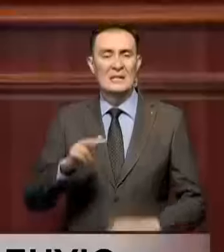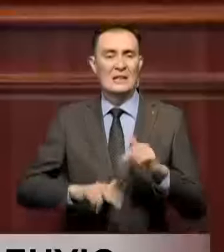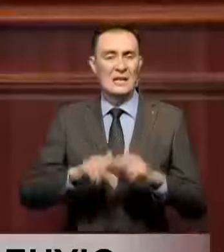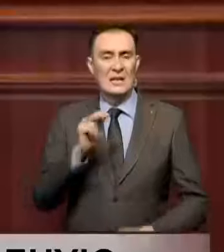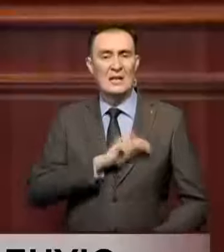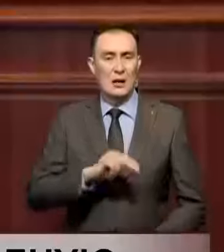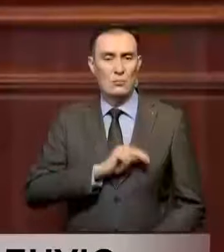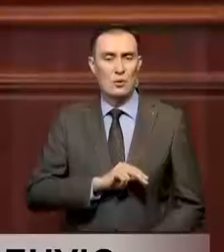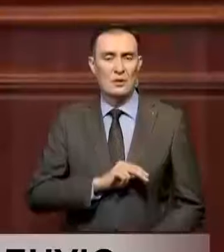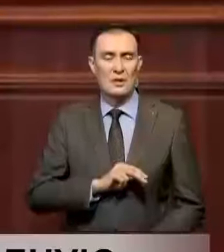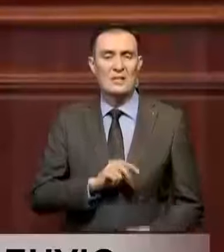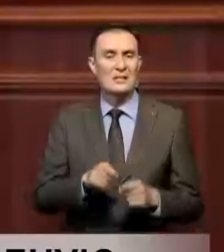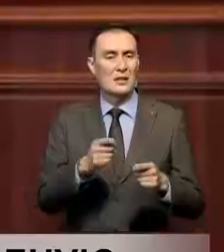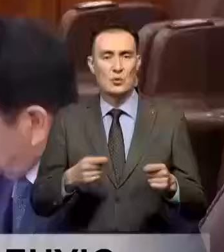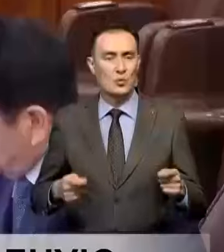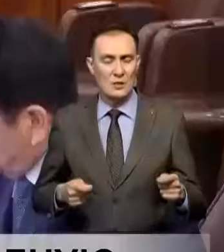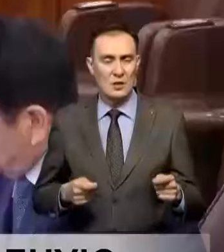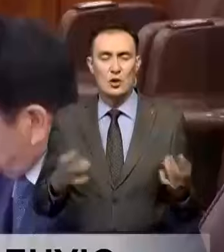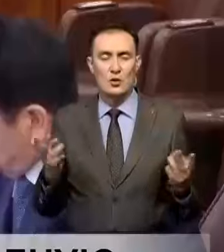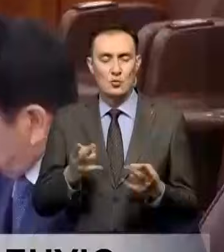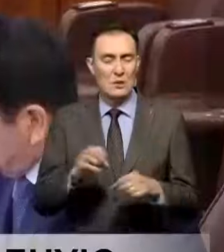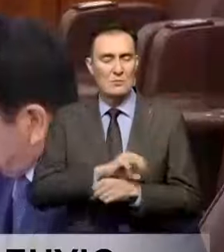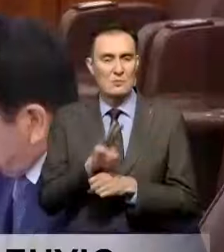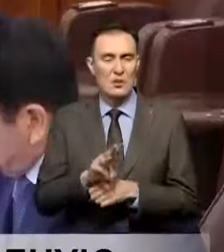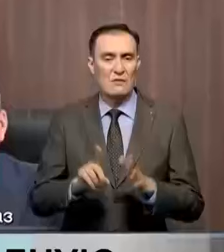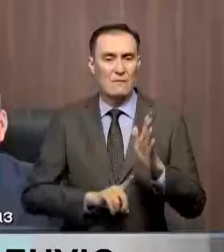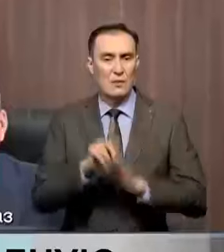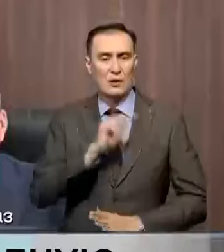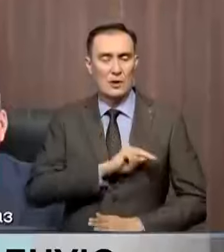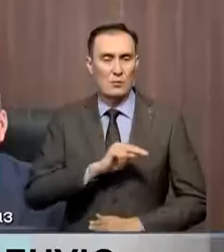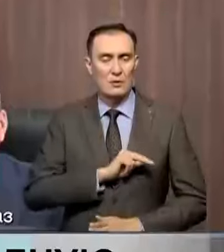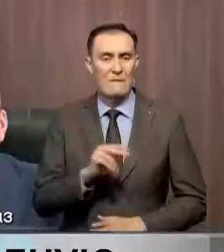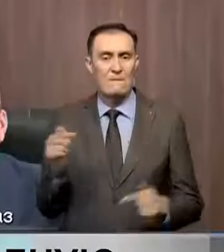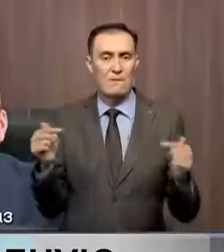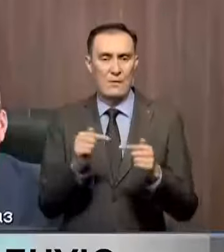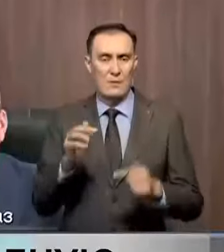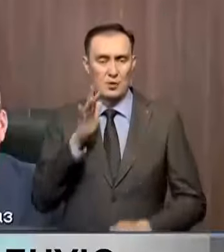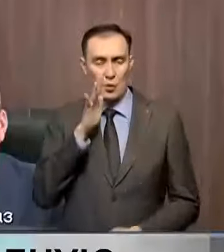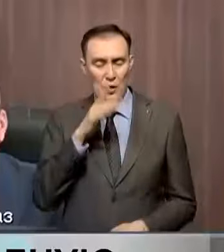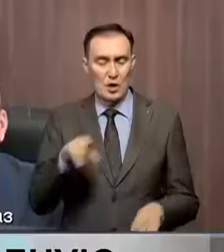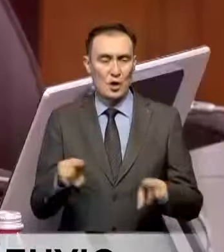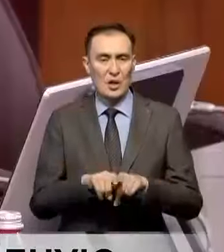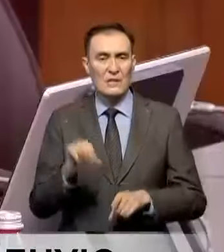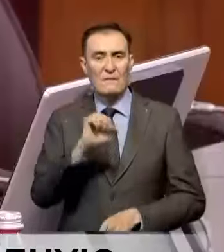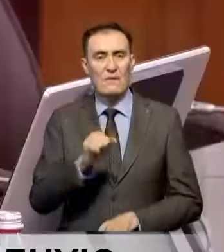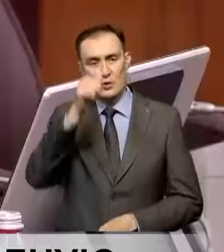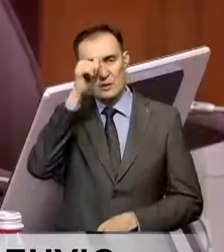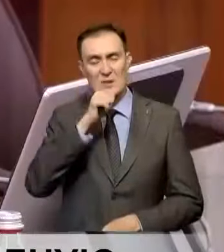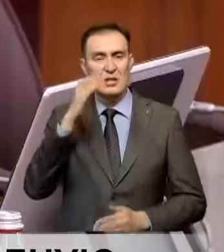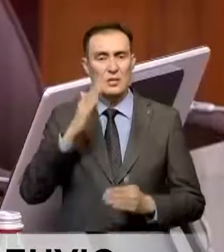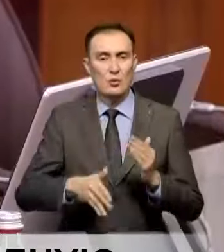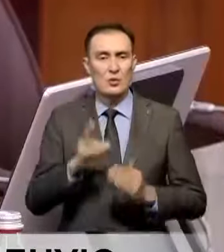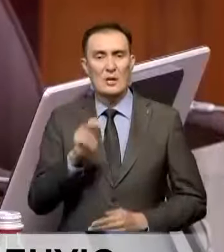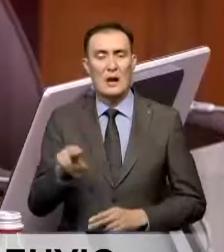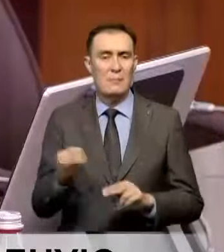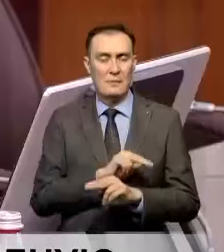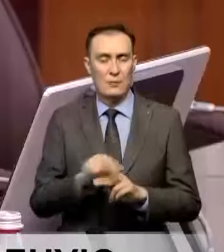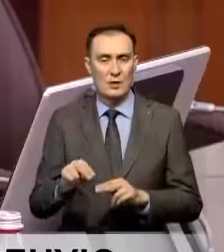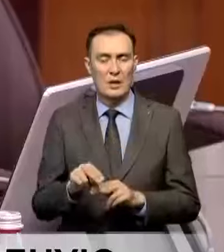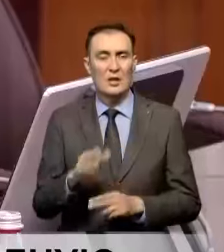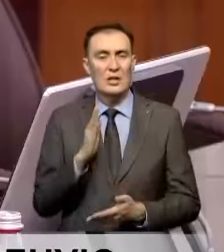Строительные работы неоправданно затянулись. Надо обеспечить ввод объектов в установленные сроки. Также в августе нужно завершить капитальный ремонт.